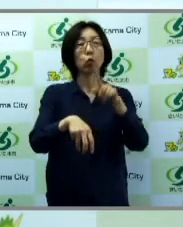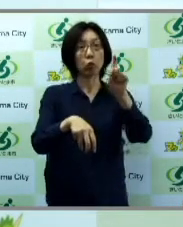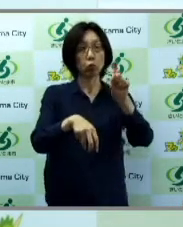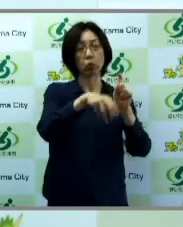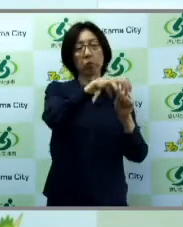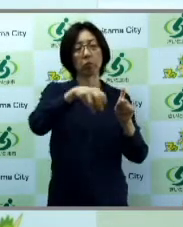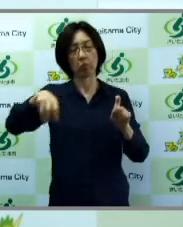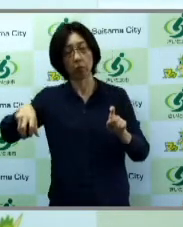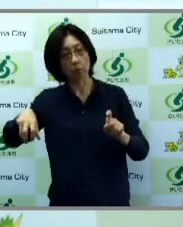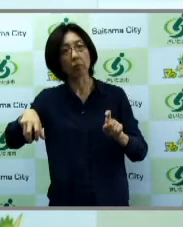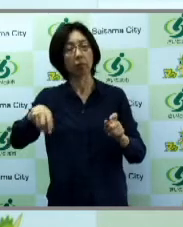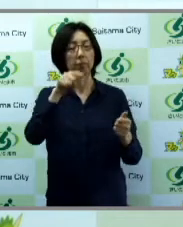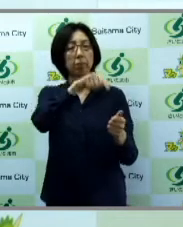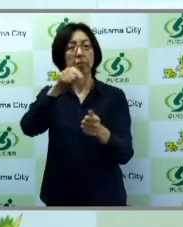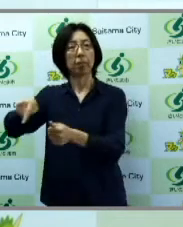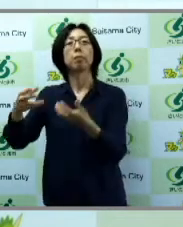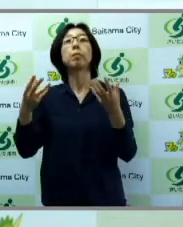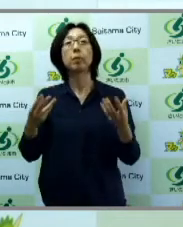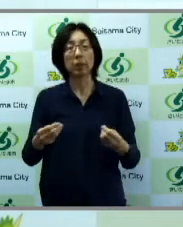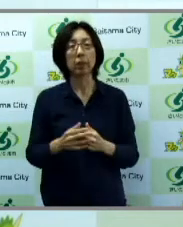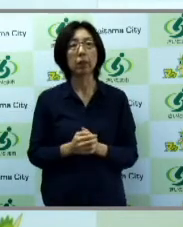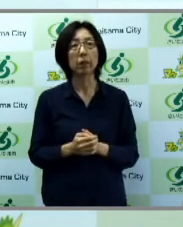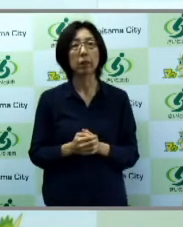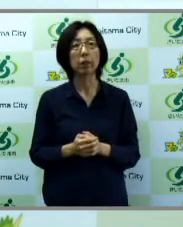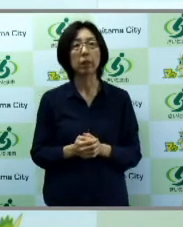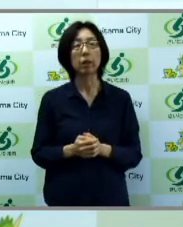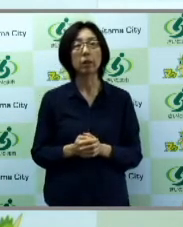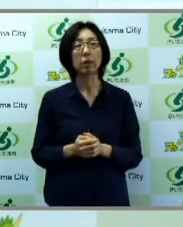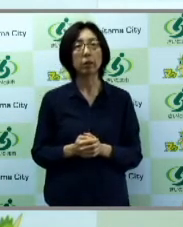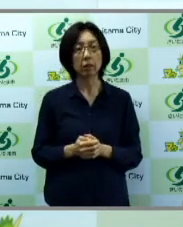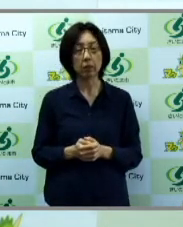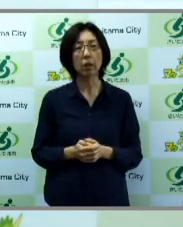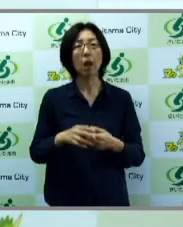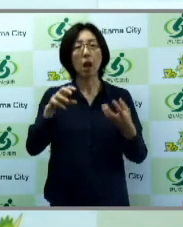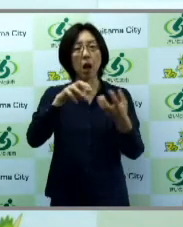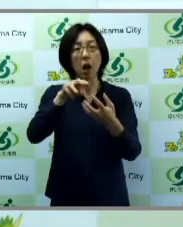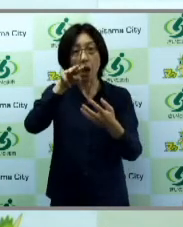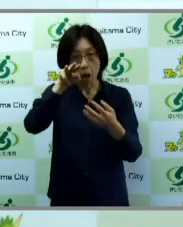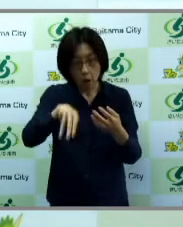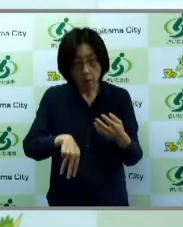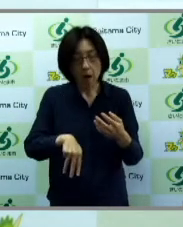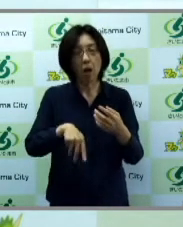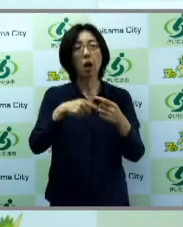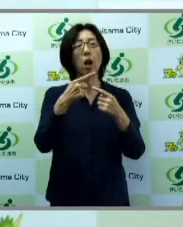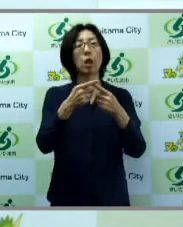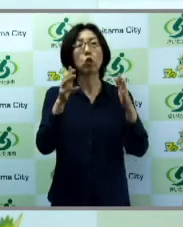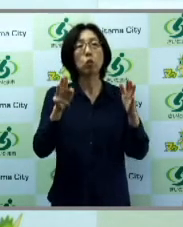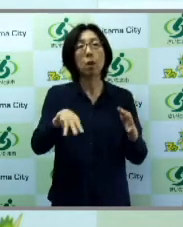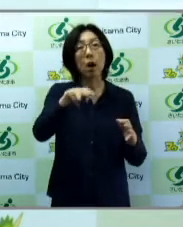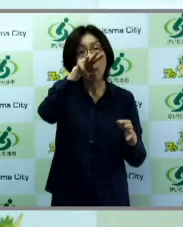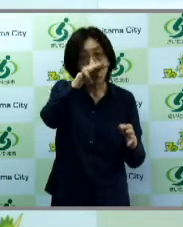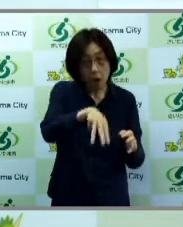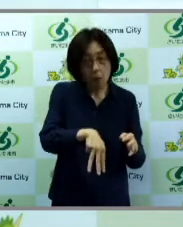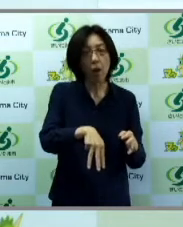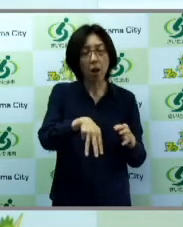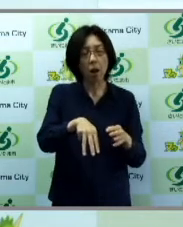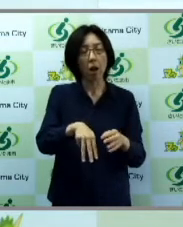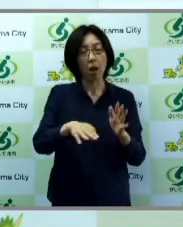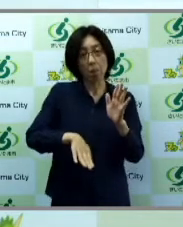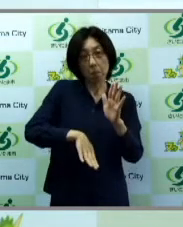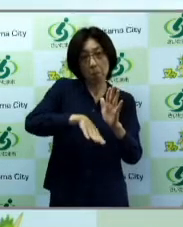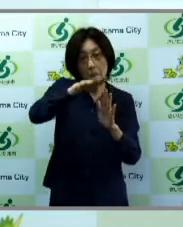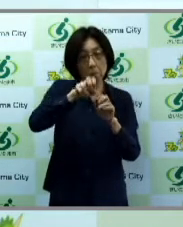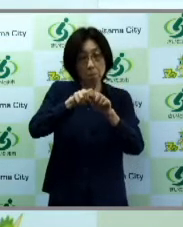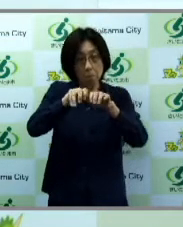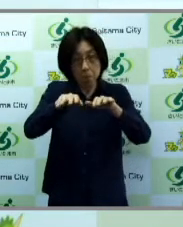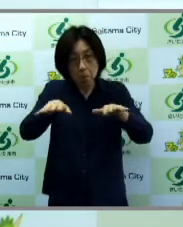急避難場所の見直しに伴いまして、荒川、入間川洪水ハザードマップを改定をいたしました。また避難所開設